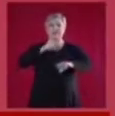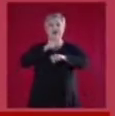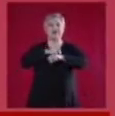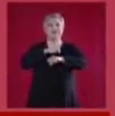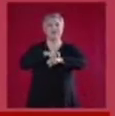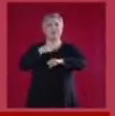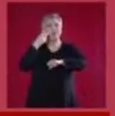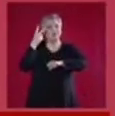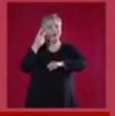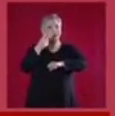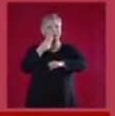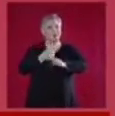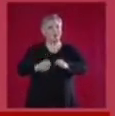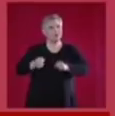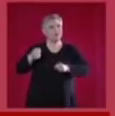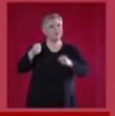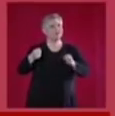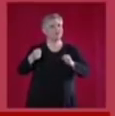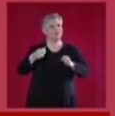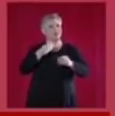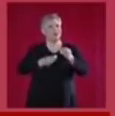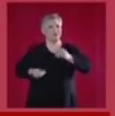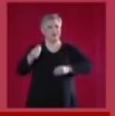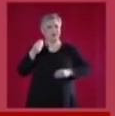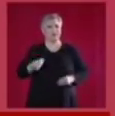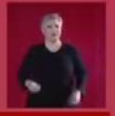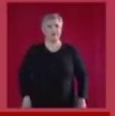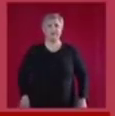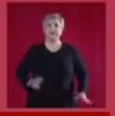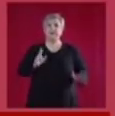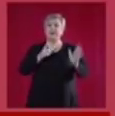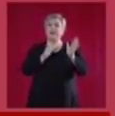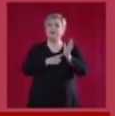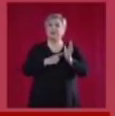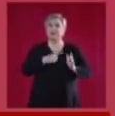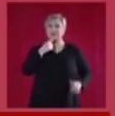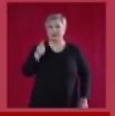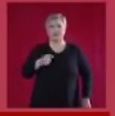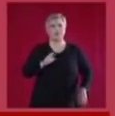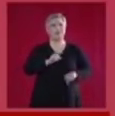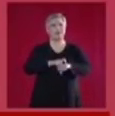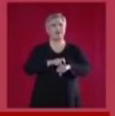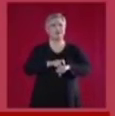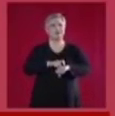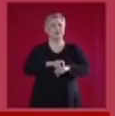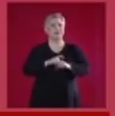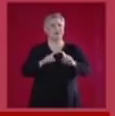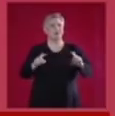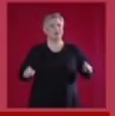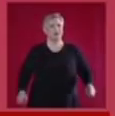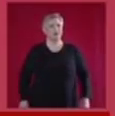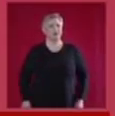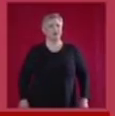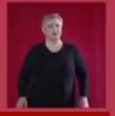όμως πρέπει να δούμε σήμερα ότι δεν είναι μόνο αυτό το σκιάχτρο της